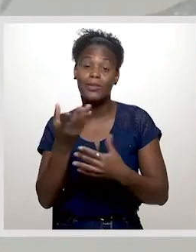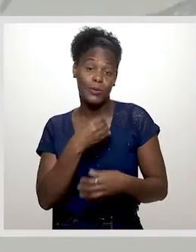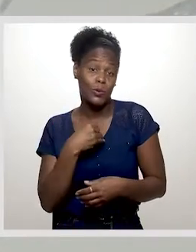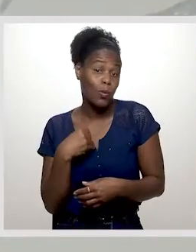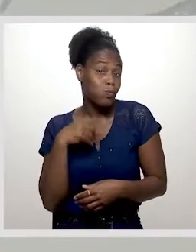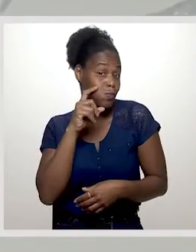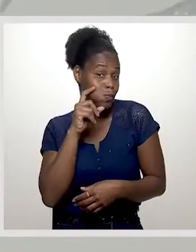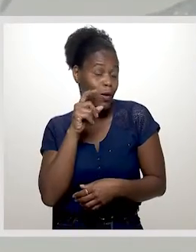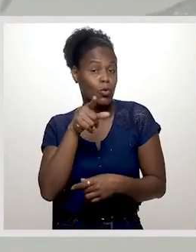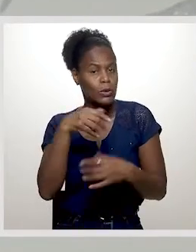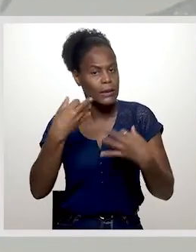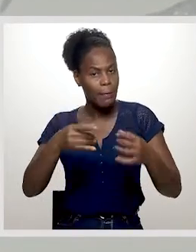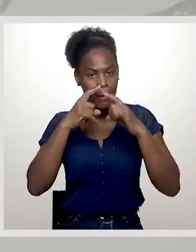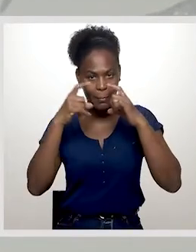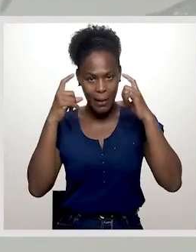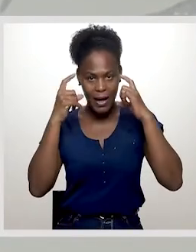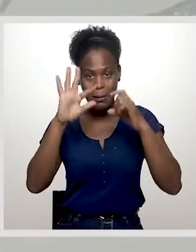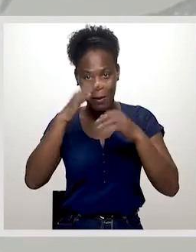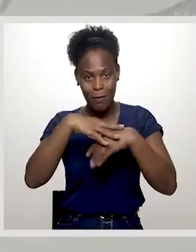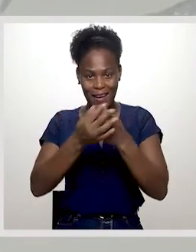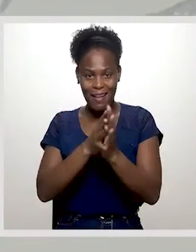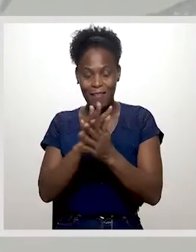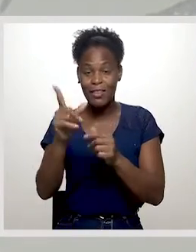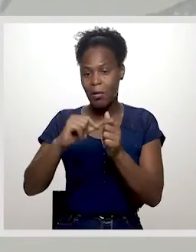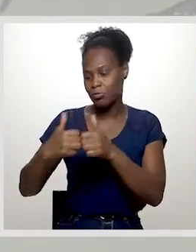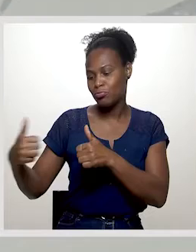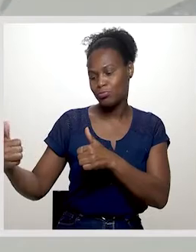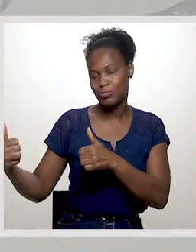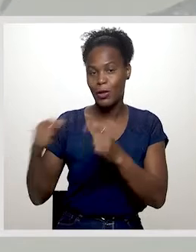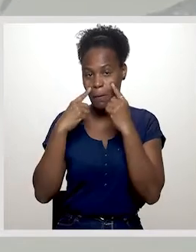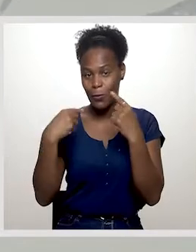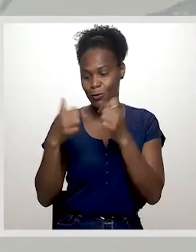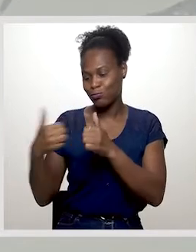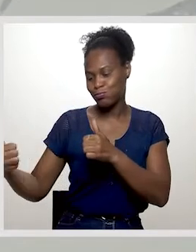masque, lave-toi les mains et garde la distance en public.